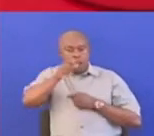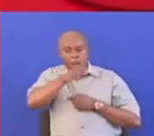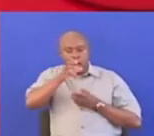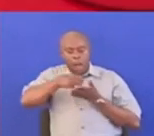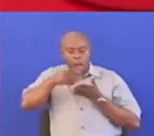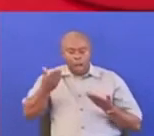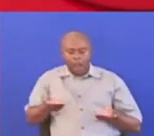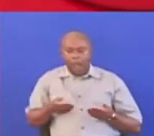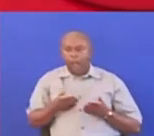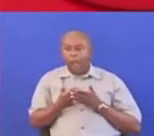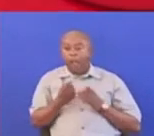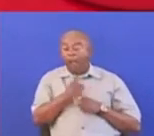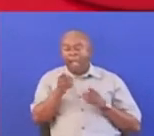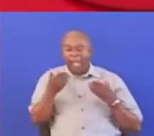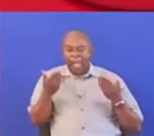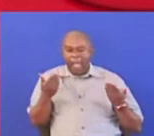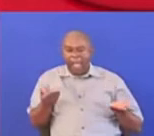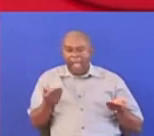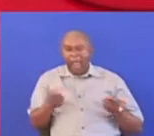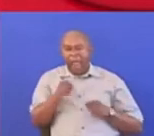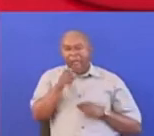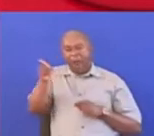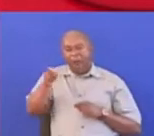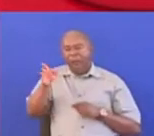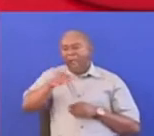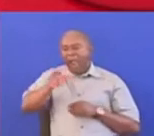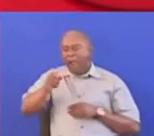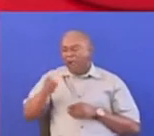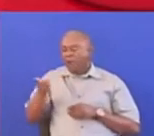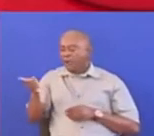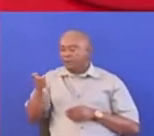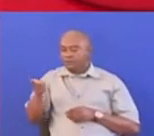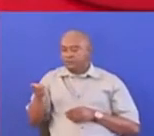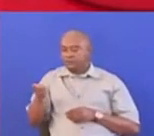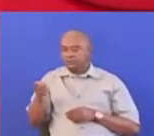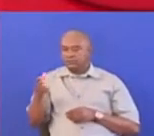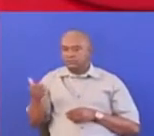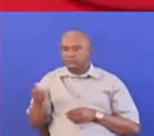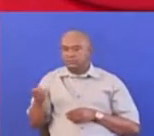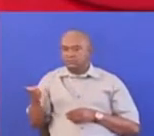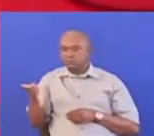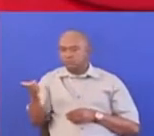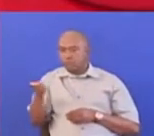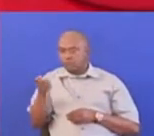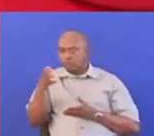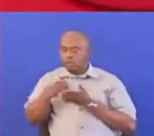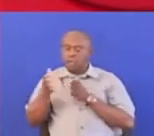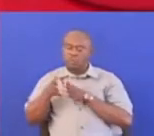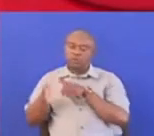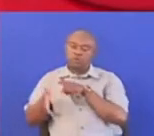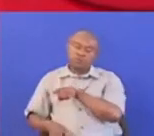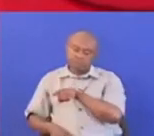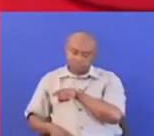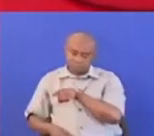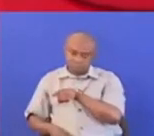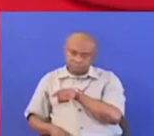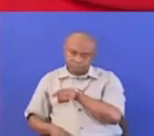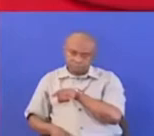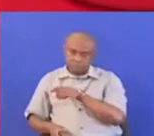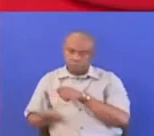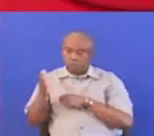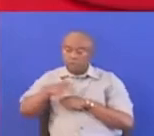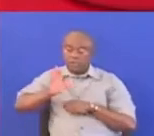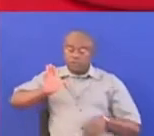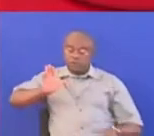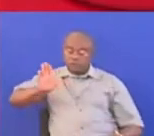gharama kwa sababu hata kwa sasa kule kwa mwekezaji wanakodisha, lakini wanakodisha kwa gharama kubwa sana. Wakipewa eneo